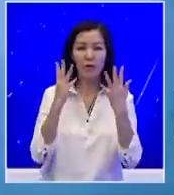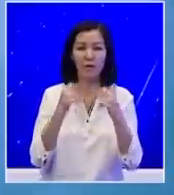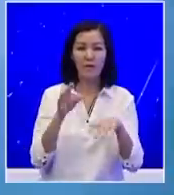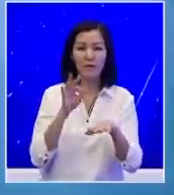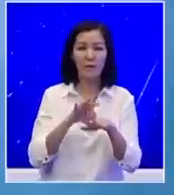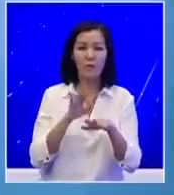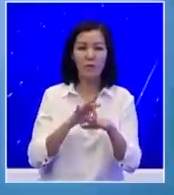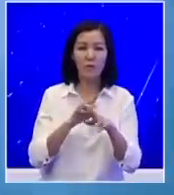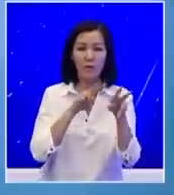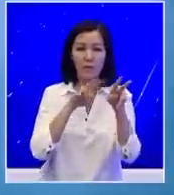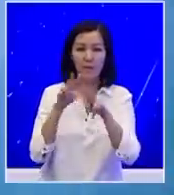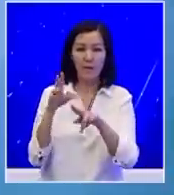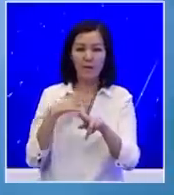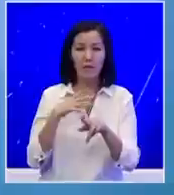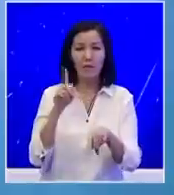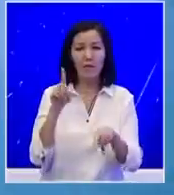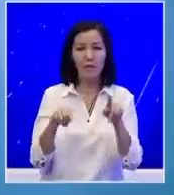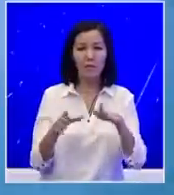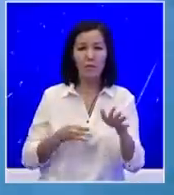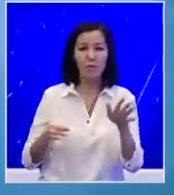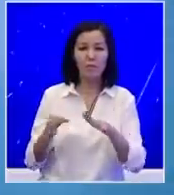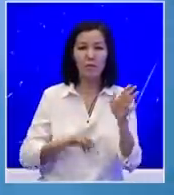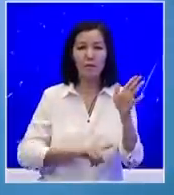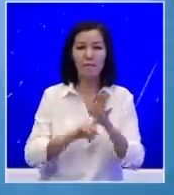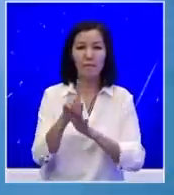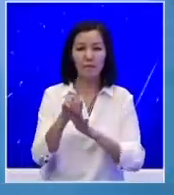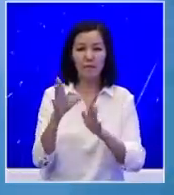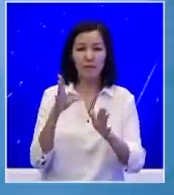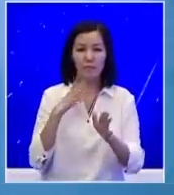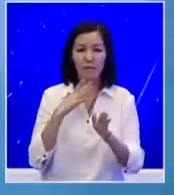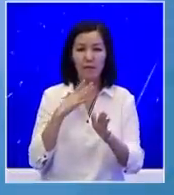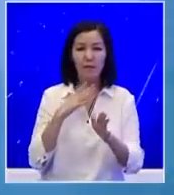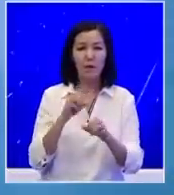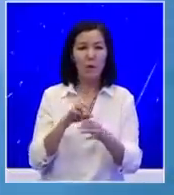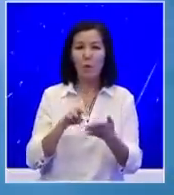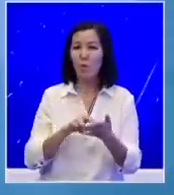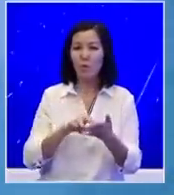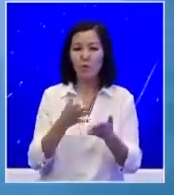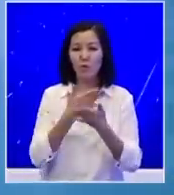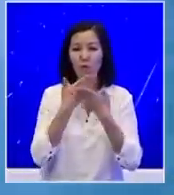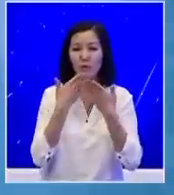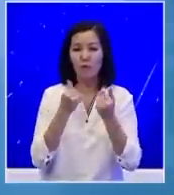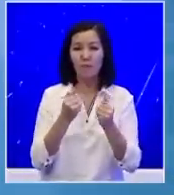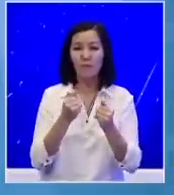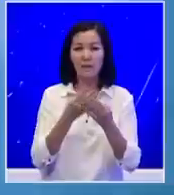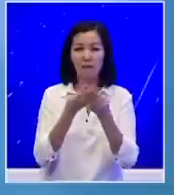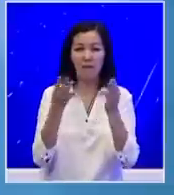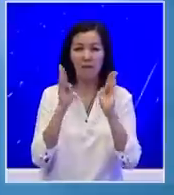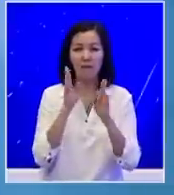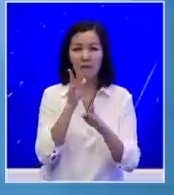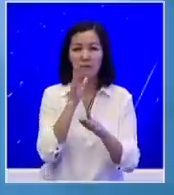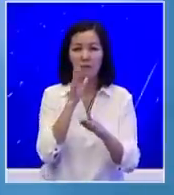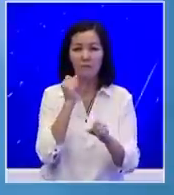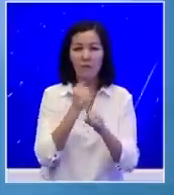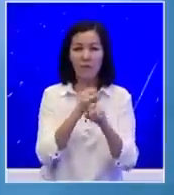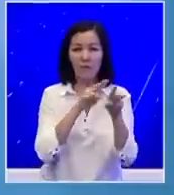анықтауда, бақылауда, кейбір облыста бастапқы өршу кезеңі бар дегенмен қорқынышты емес. Бұл аймақтарда карантин режимін әлі де қатаң